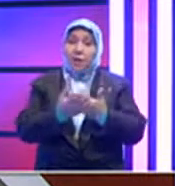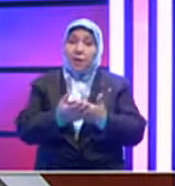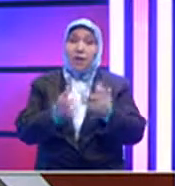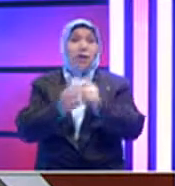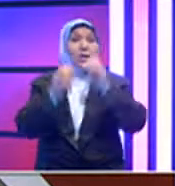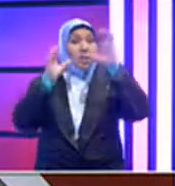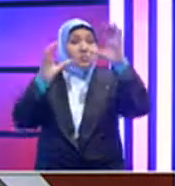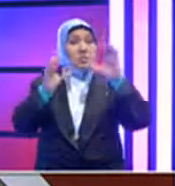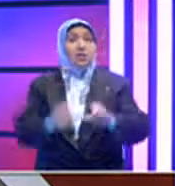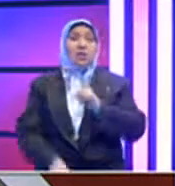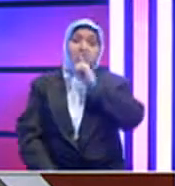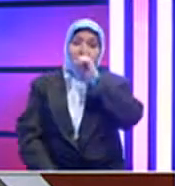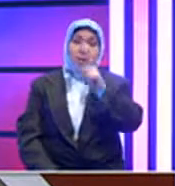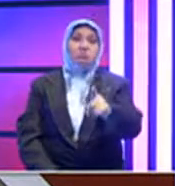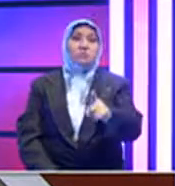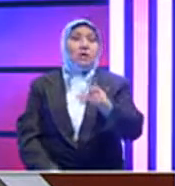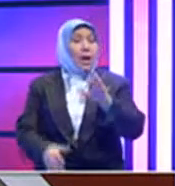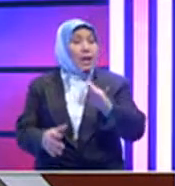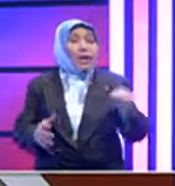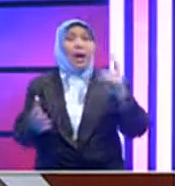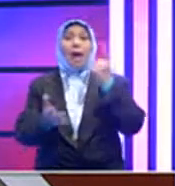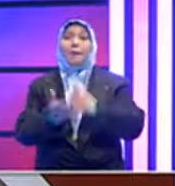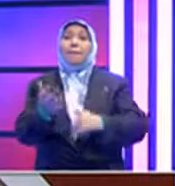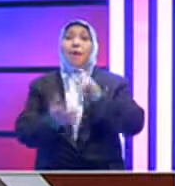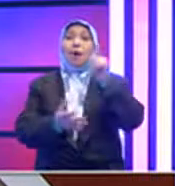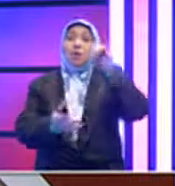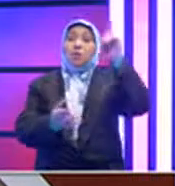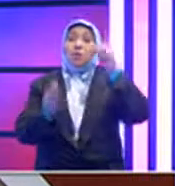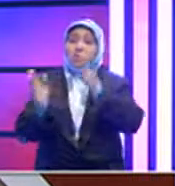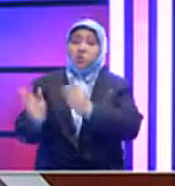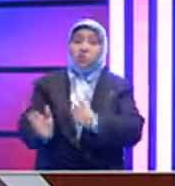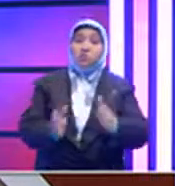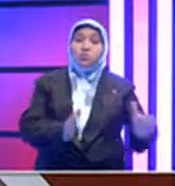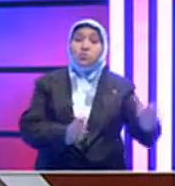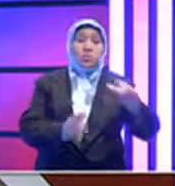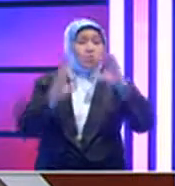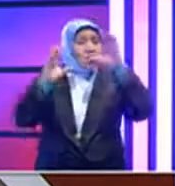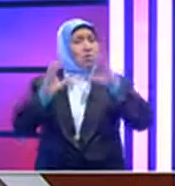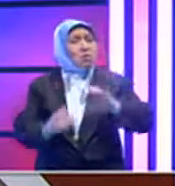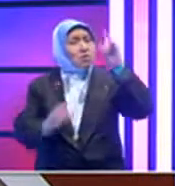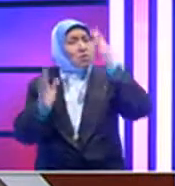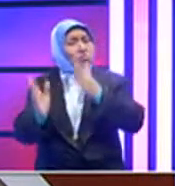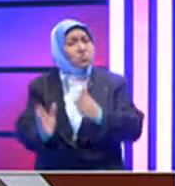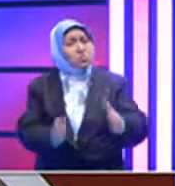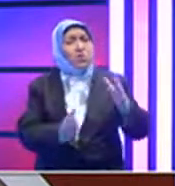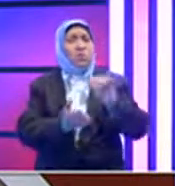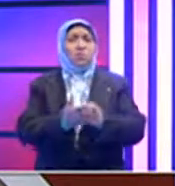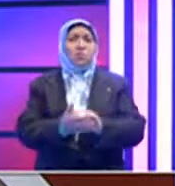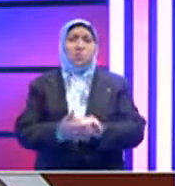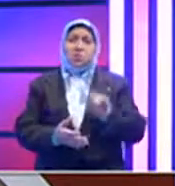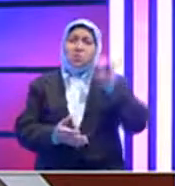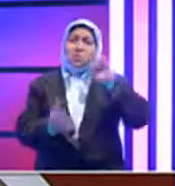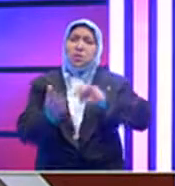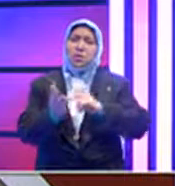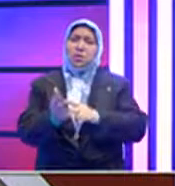Charles yang sebenar-benarnya dan apakah yang Allah susun cara Allah susun itu salah satunya